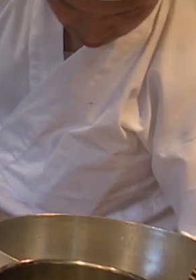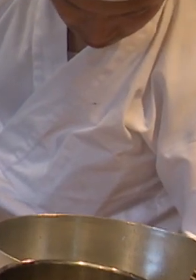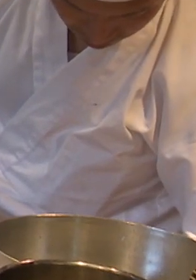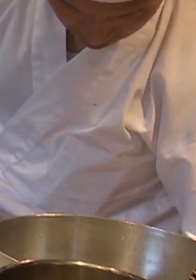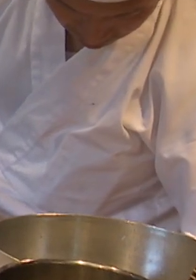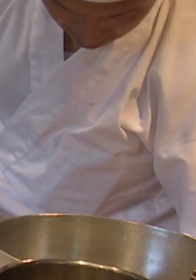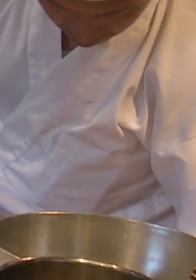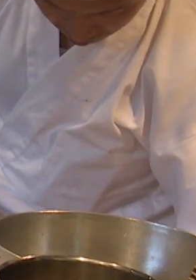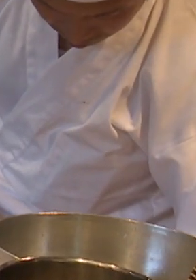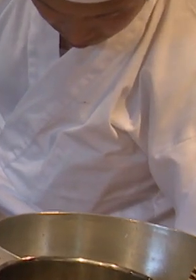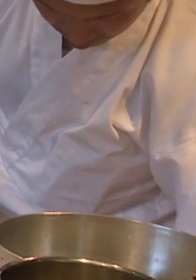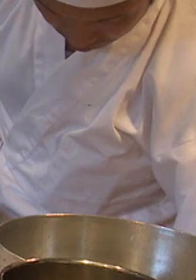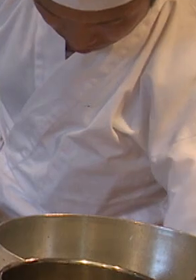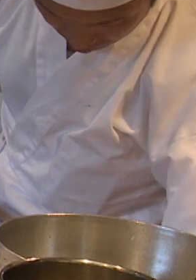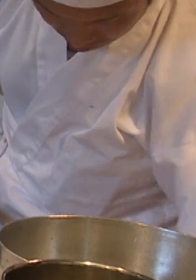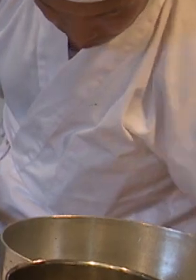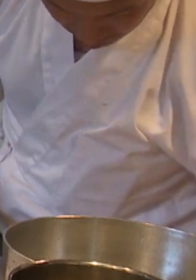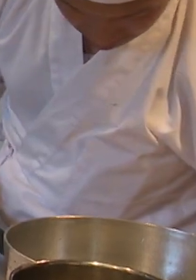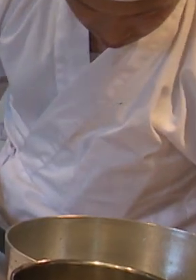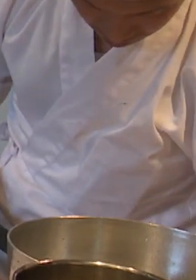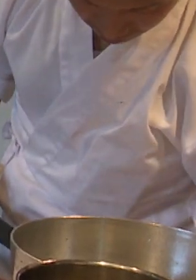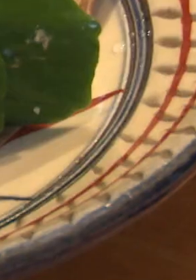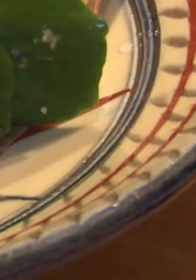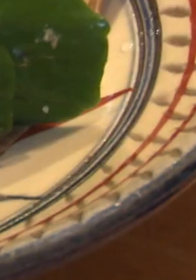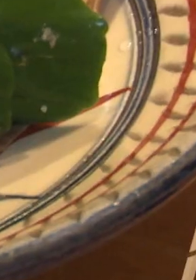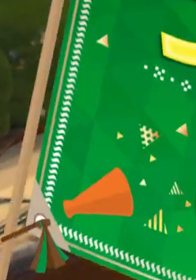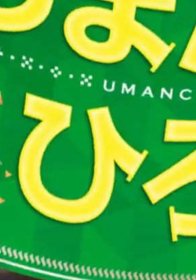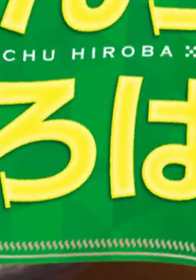張っていきたいと思いますのでよろしくお願いします。